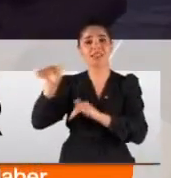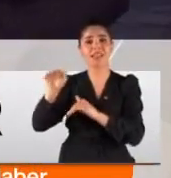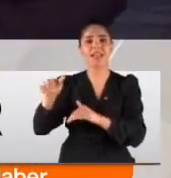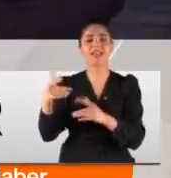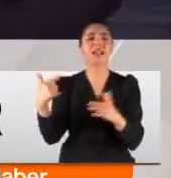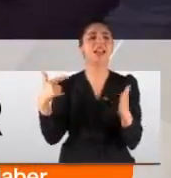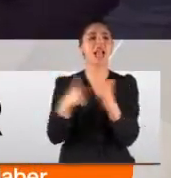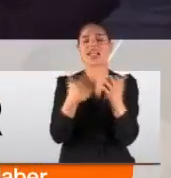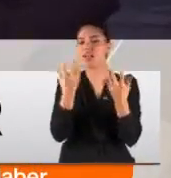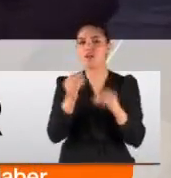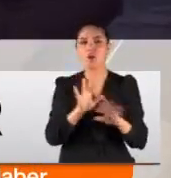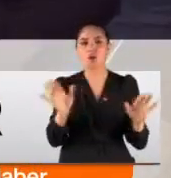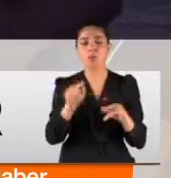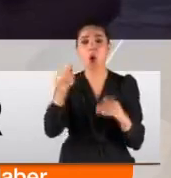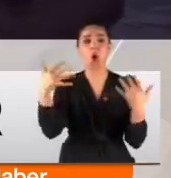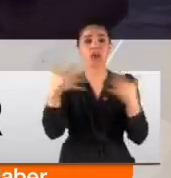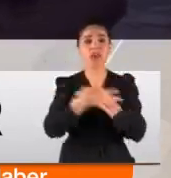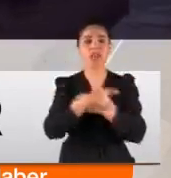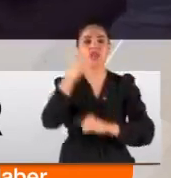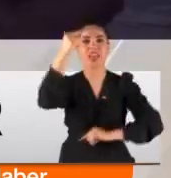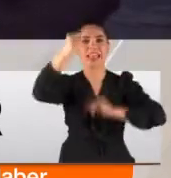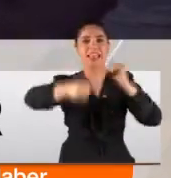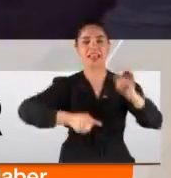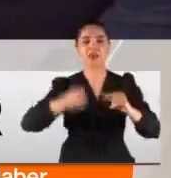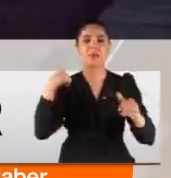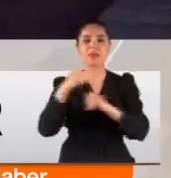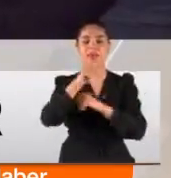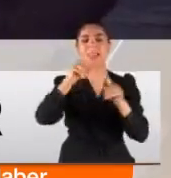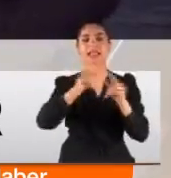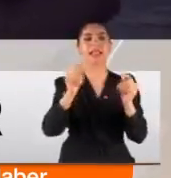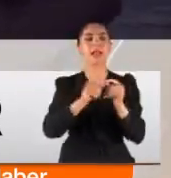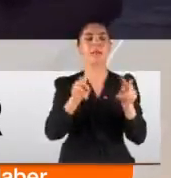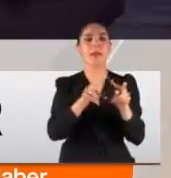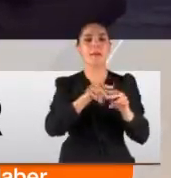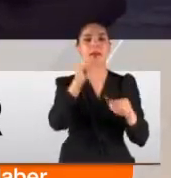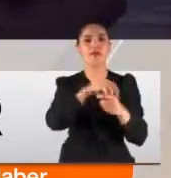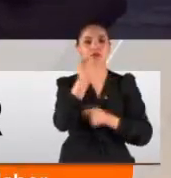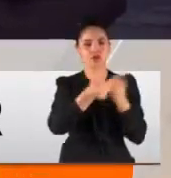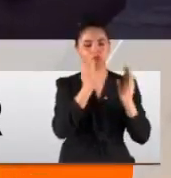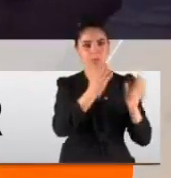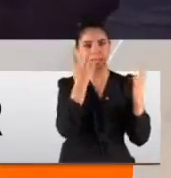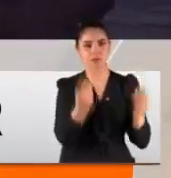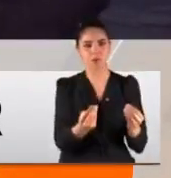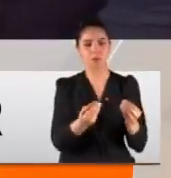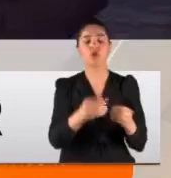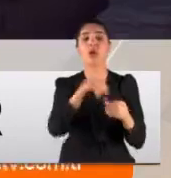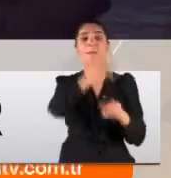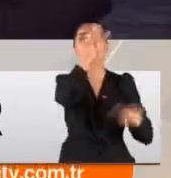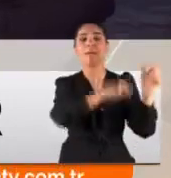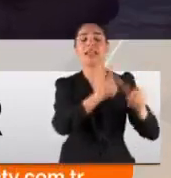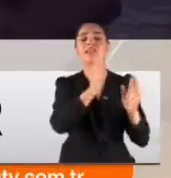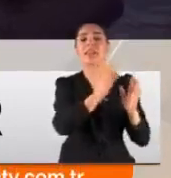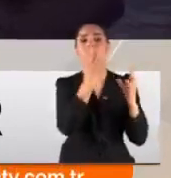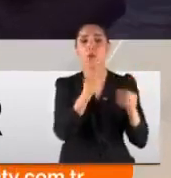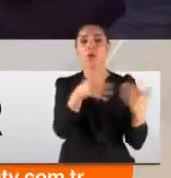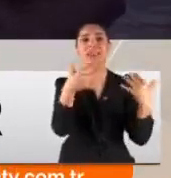emellerine ulaşabildi. O gecenin yıl dönümünde de yine Türkiye Büyük Millet Meclisi'nde mesai devam edecek. Milletvekillerinin sürdürdüğü